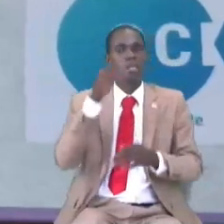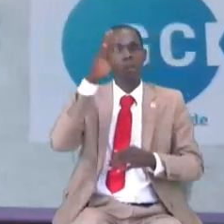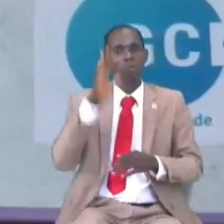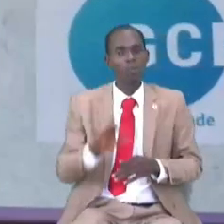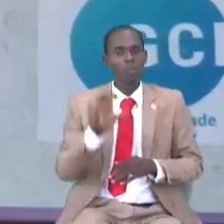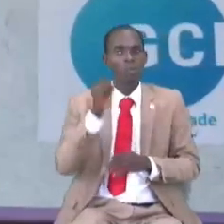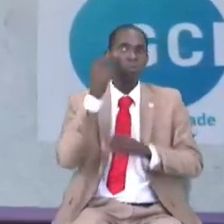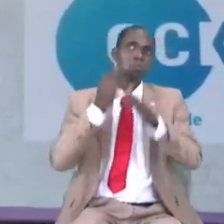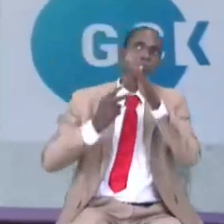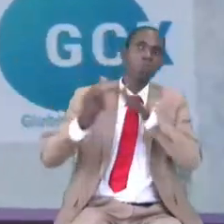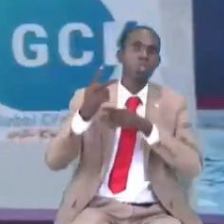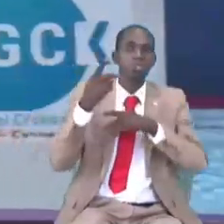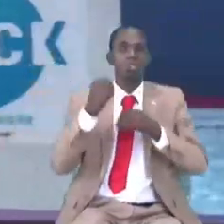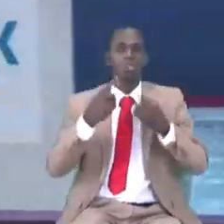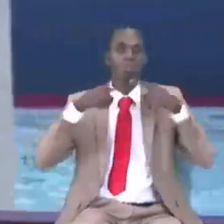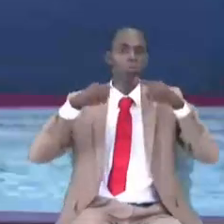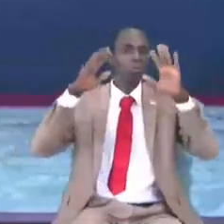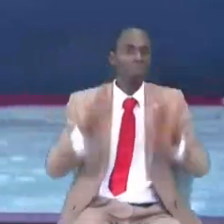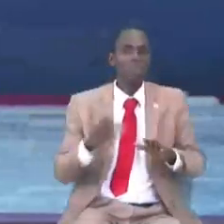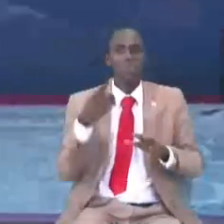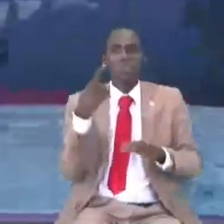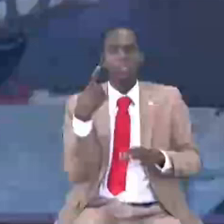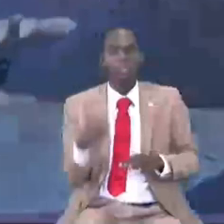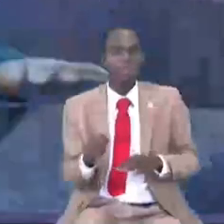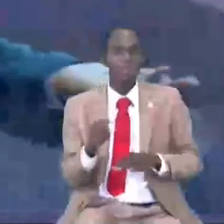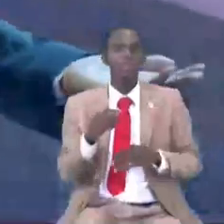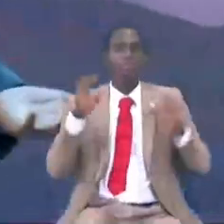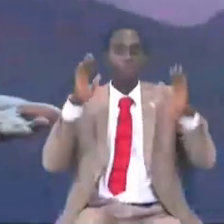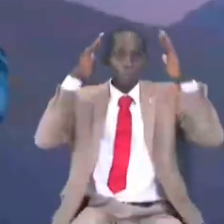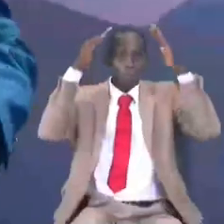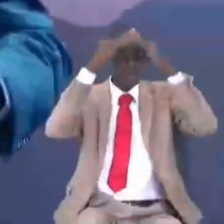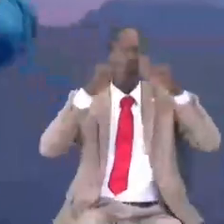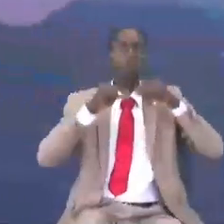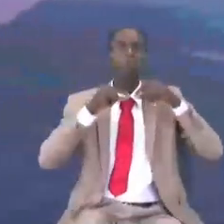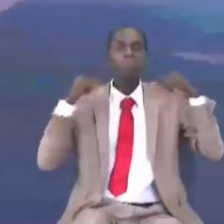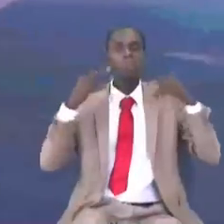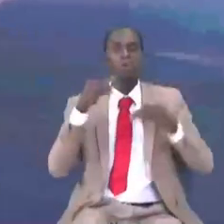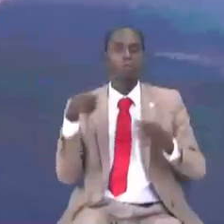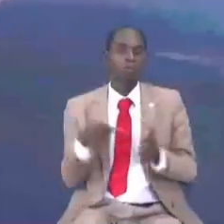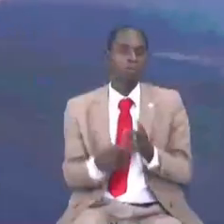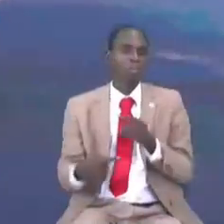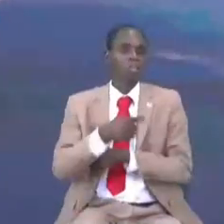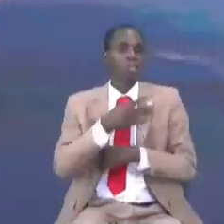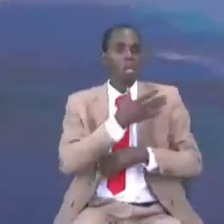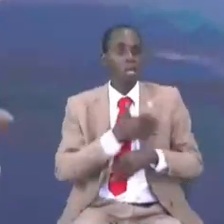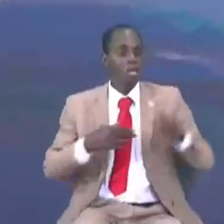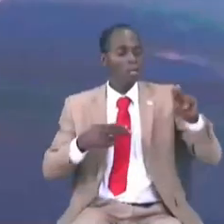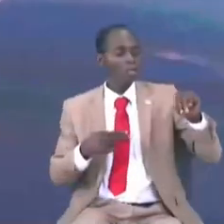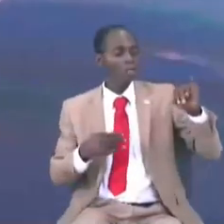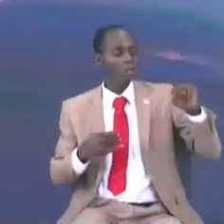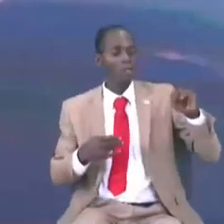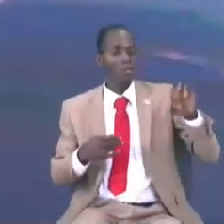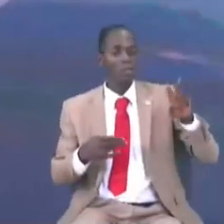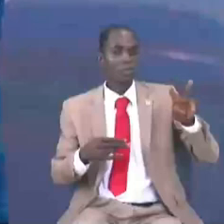révérends, les évêques de cette génération. Et Ninive elle-même, Ninive, ils se sont repentis. Ils avaient